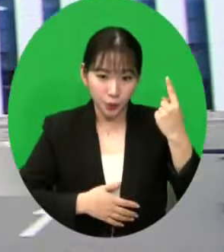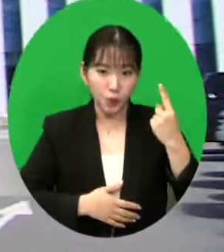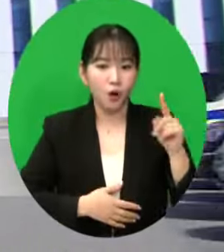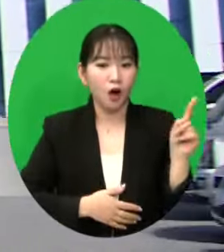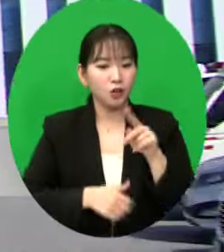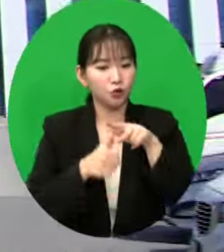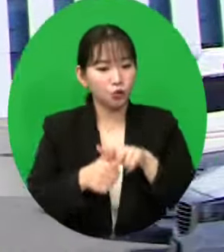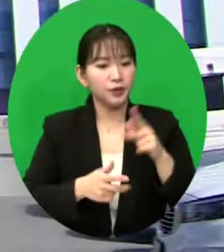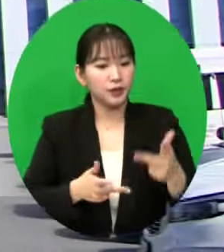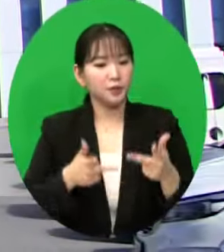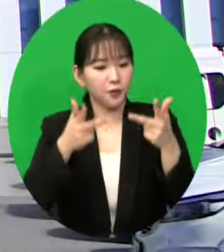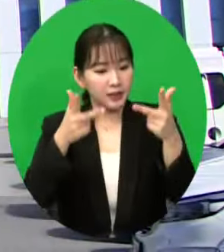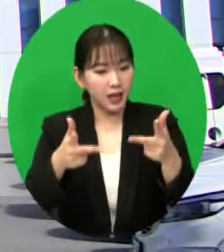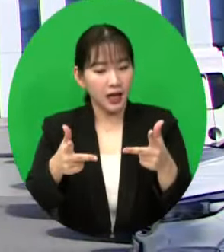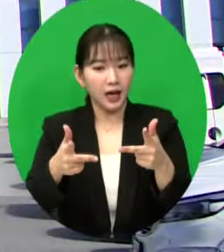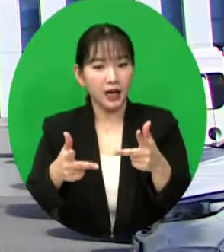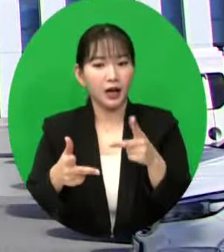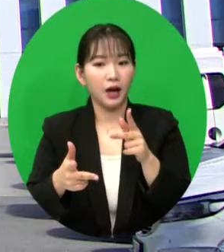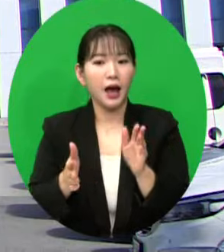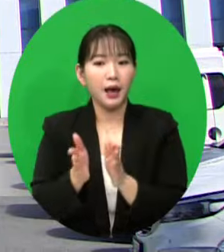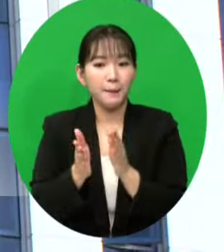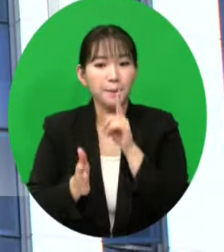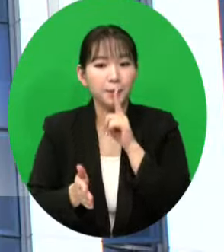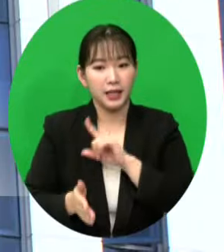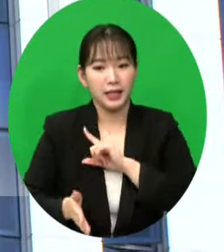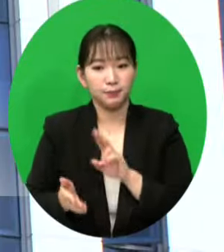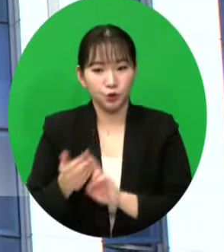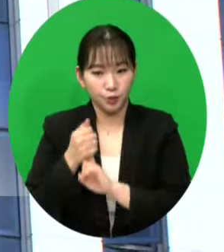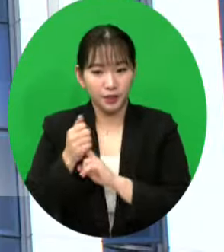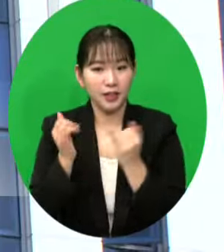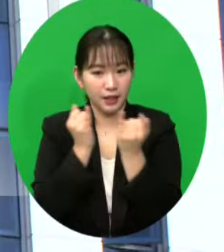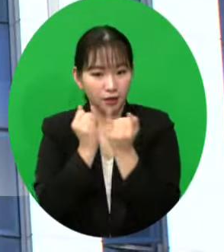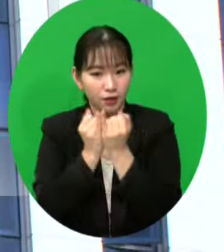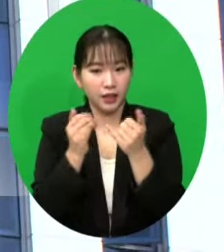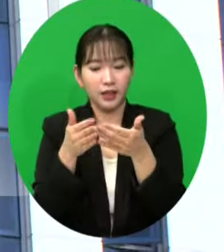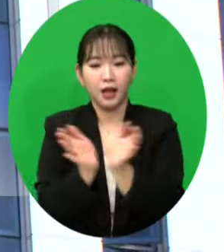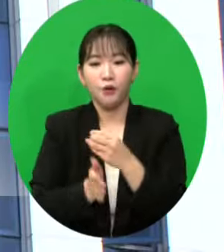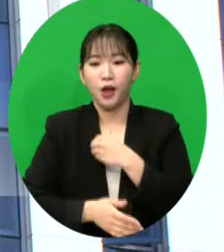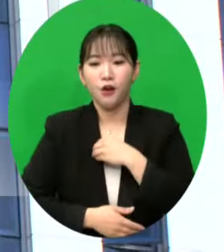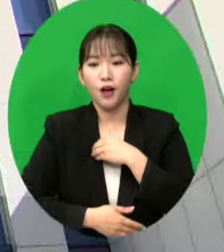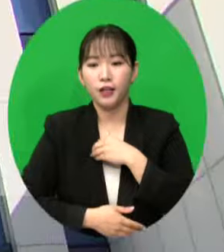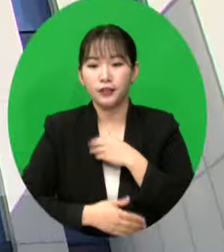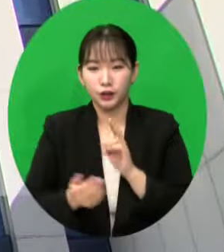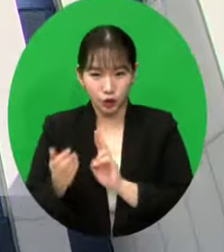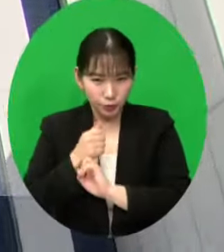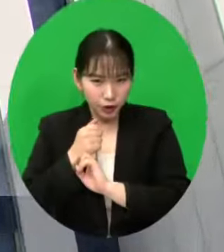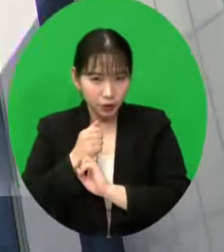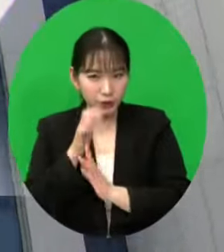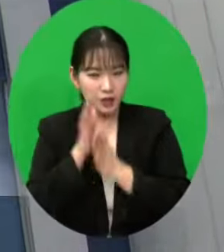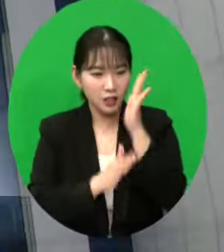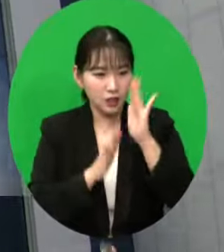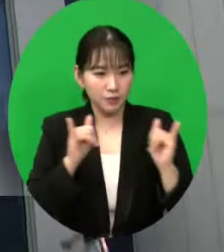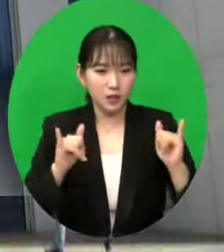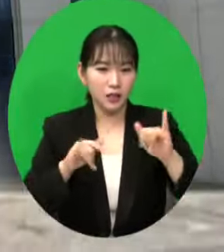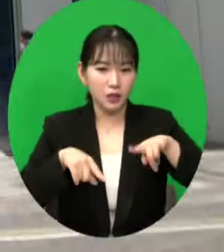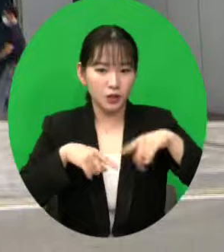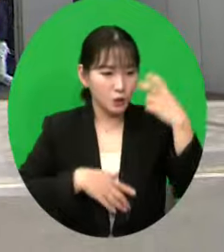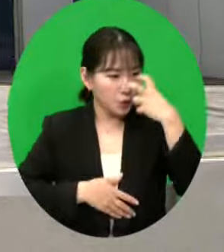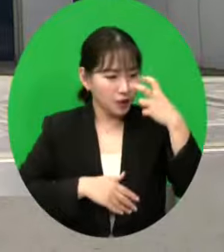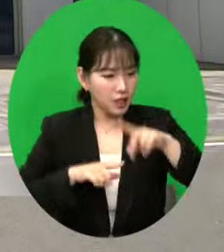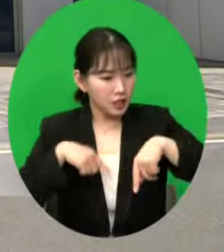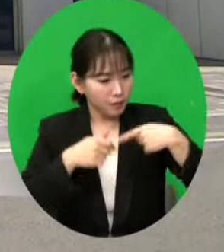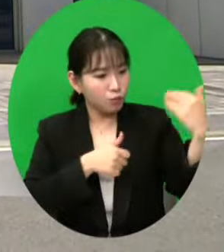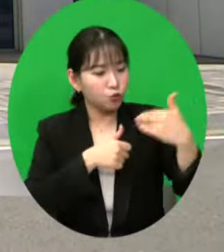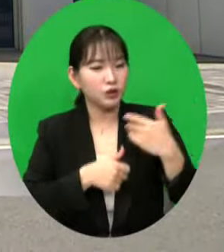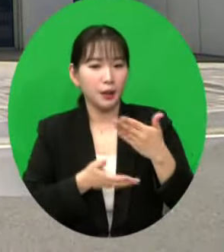후보의 자원봉사자라고 밝힌 익명의 여성이 권리 당원임을 속이고 시민 여론조사에 참여하라는